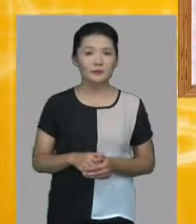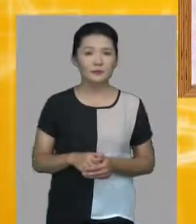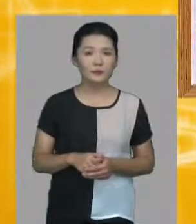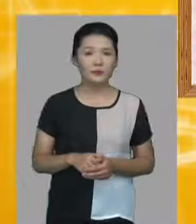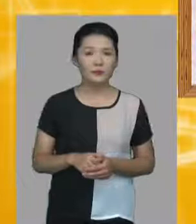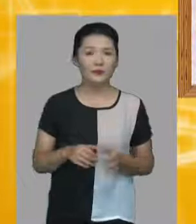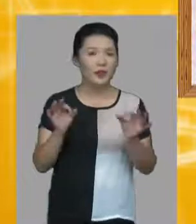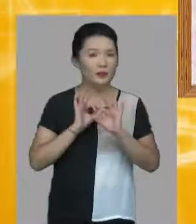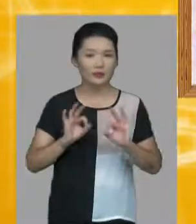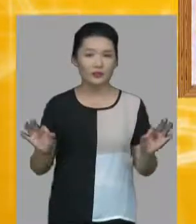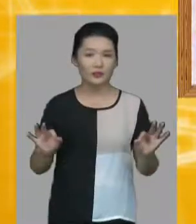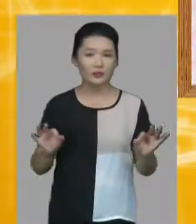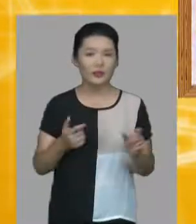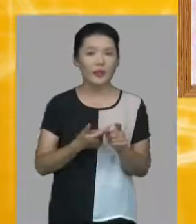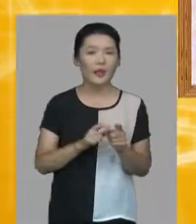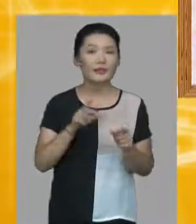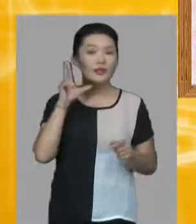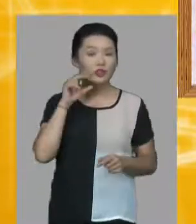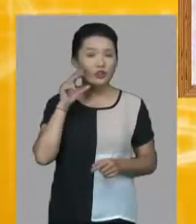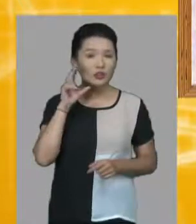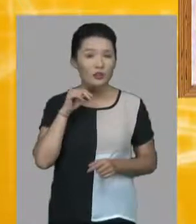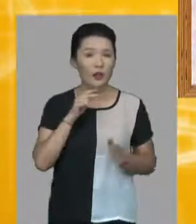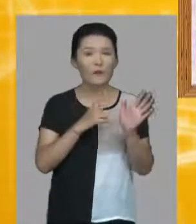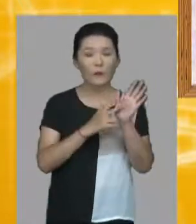Хорошо. Это числа